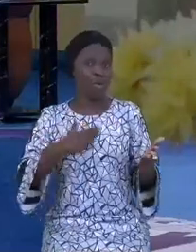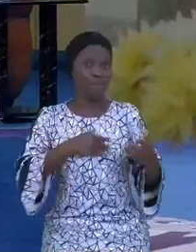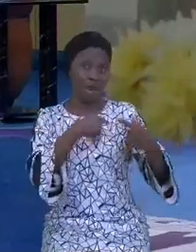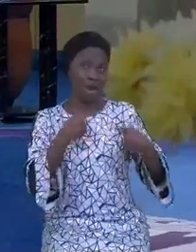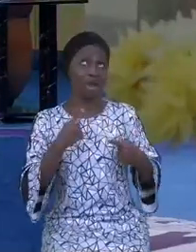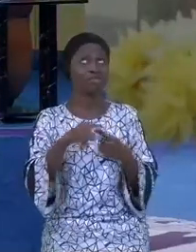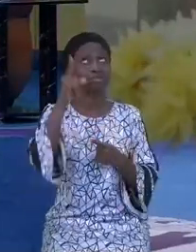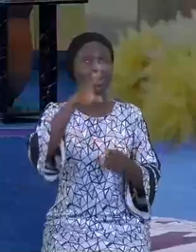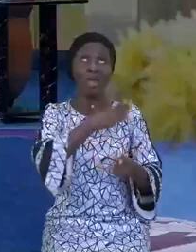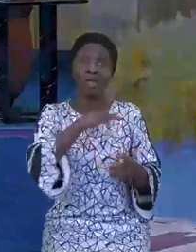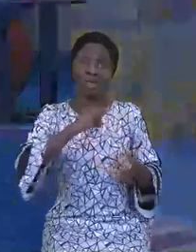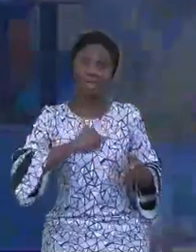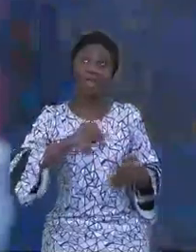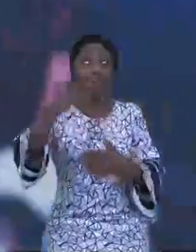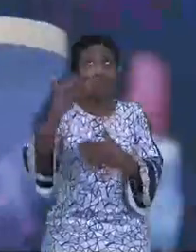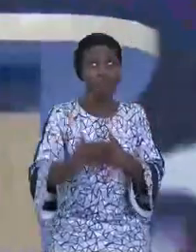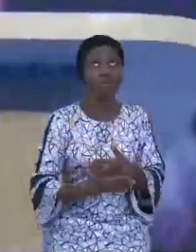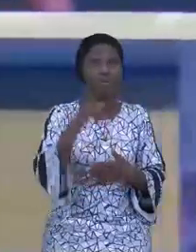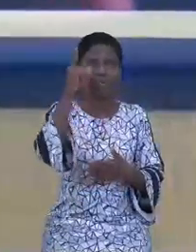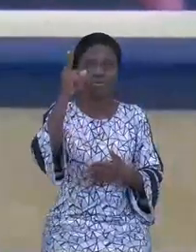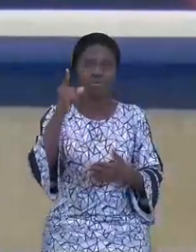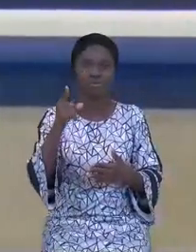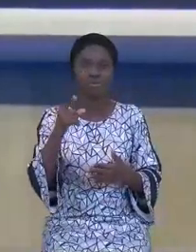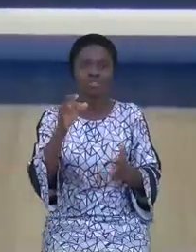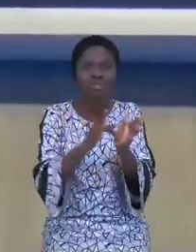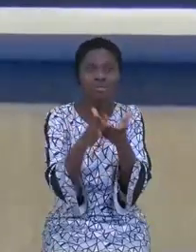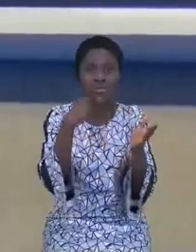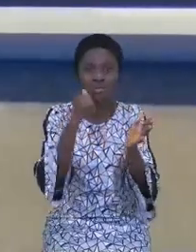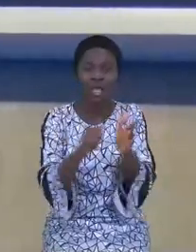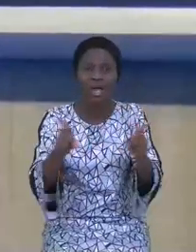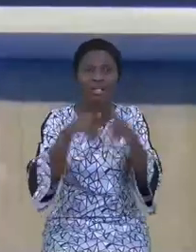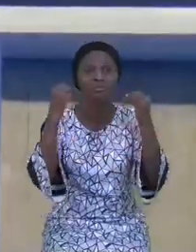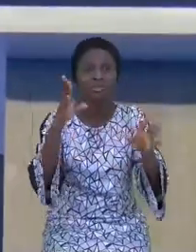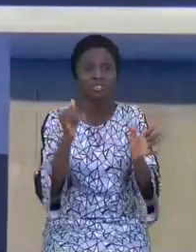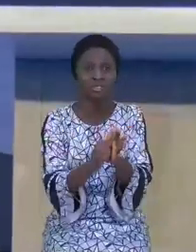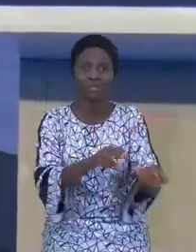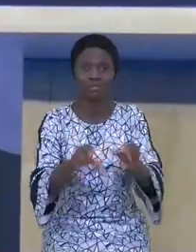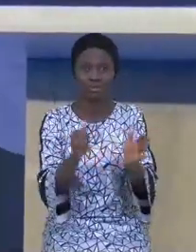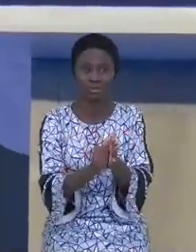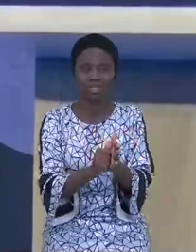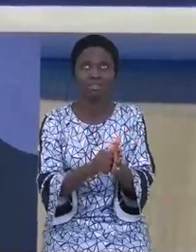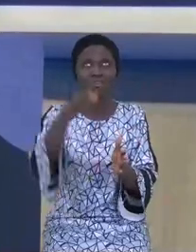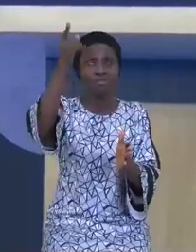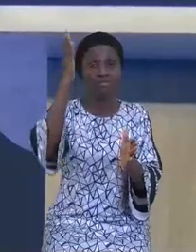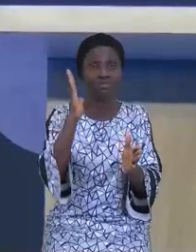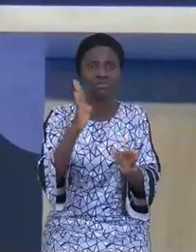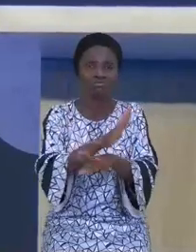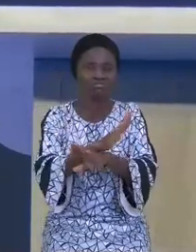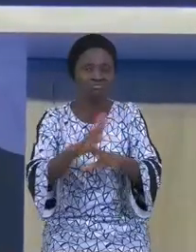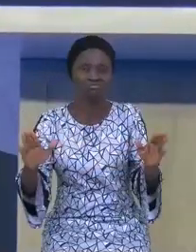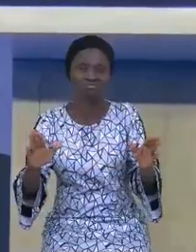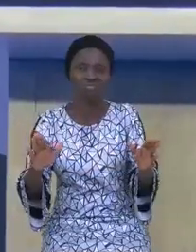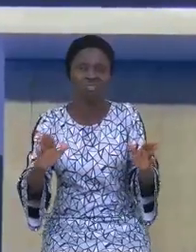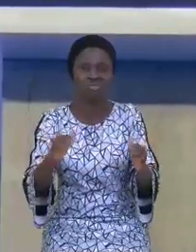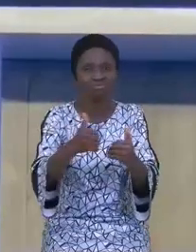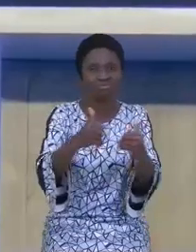je te reçois. Mais à tous ceux qui le font, il n'y a pas de discrimination. Le Seigneur ne va pas te repousser pour dire, non, tu n'es pas